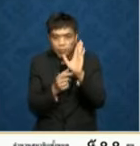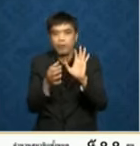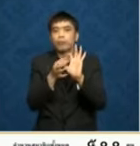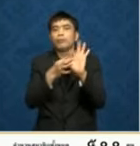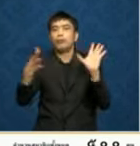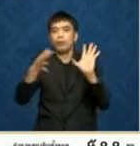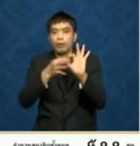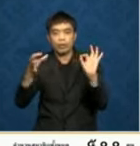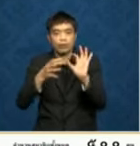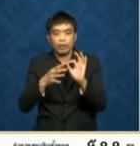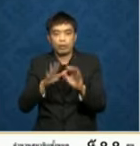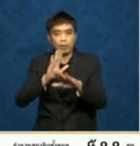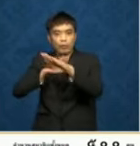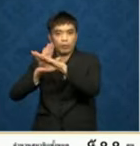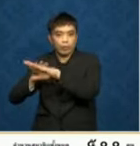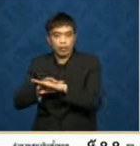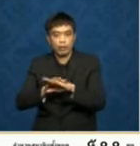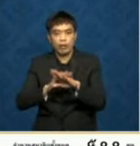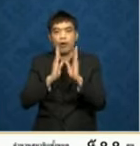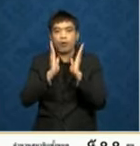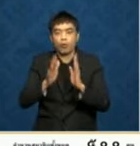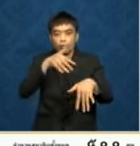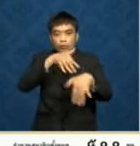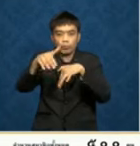ได้เกี่ยวข้องอะไรกับการเตินภายประชาชนเลย